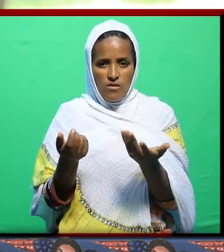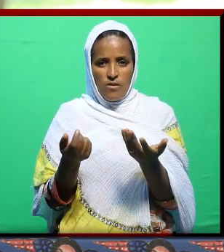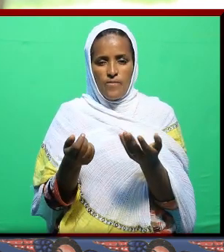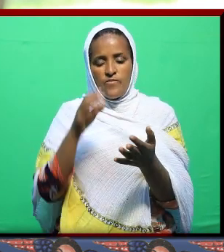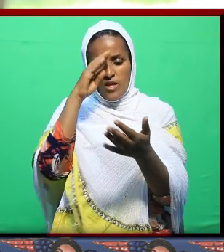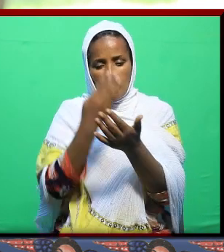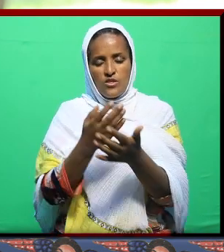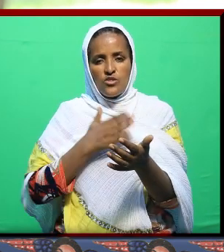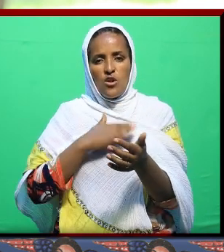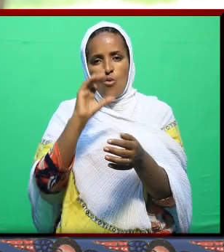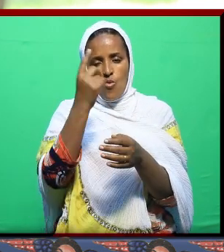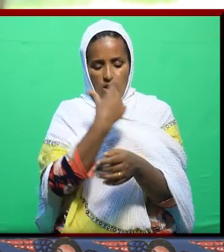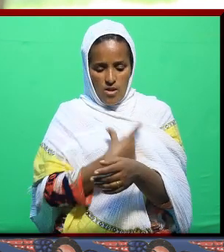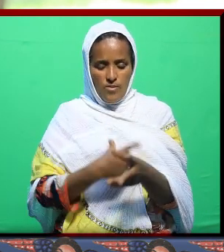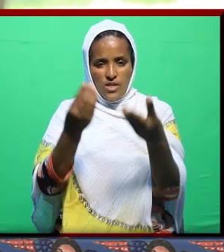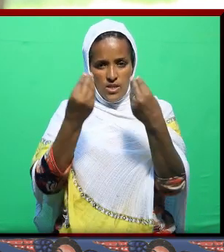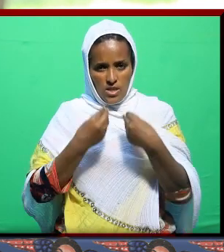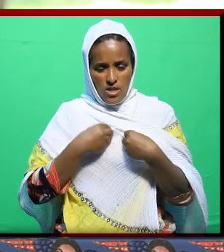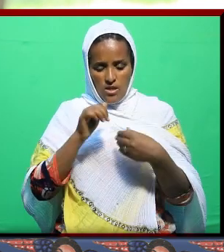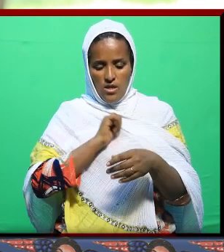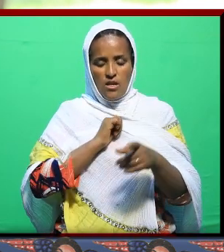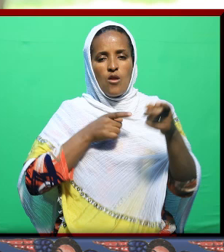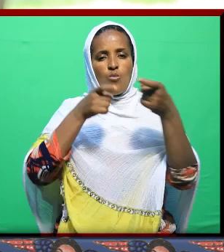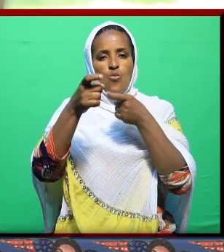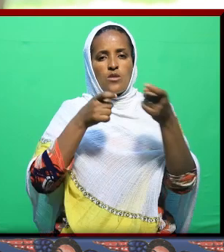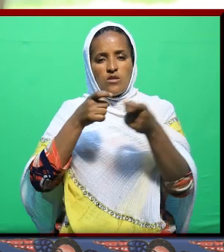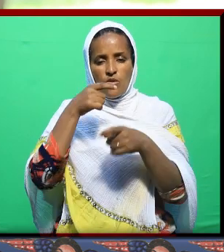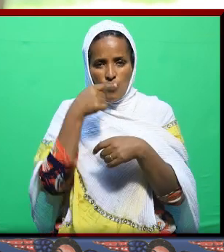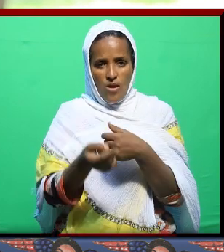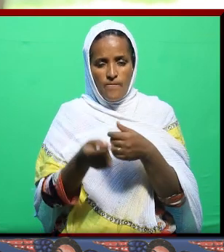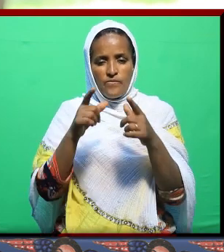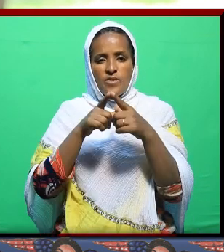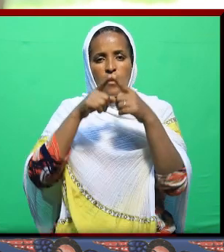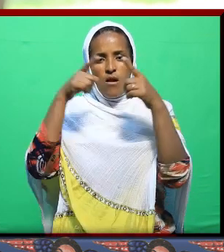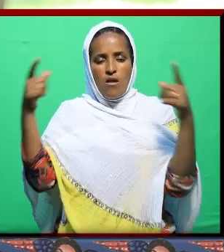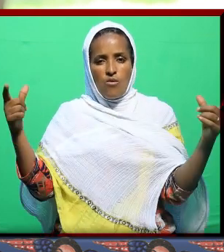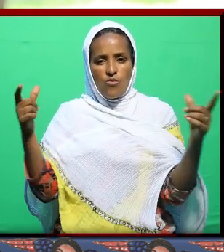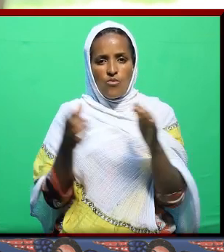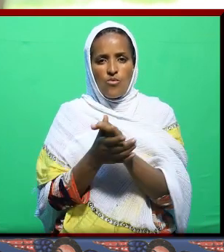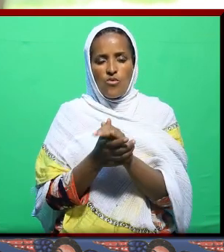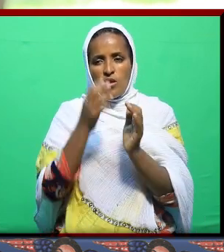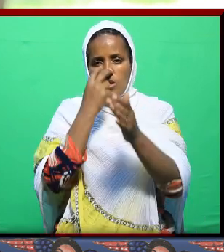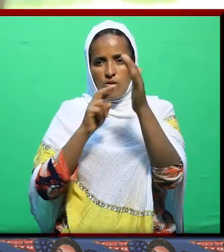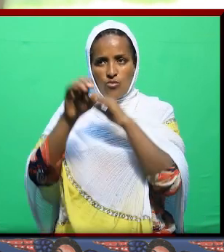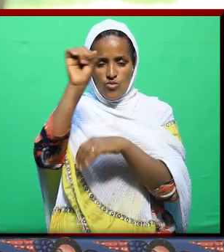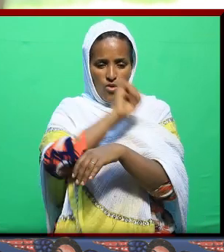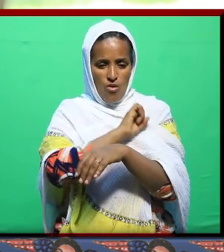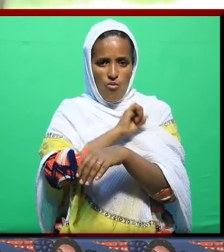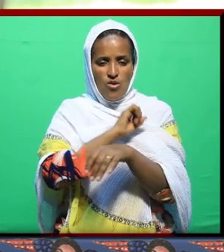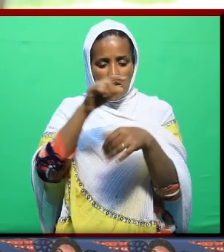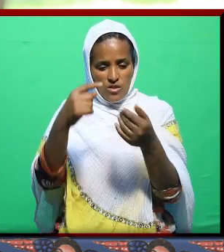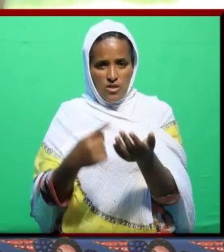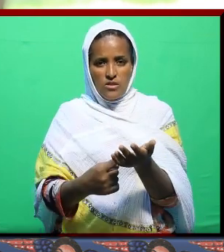አለበት። ልጅ ሆይ ልብህን ስጠኝ እኔ ልቆጣጠረው ይላል ታላቁ ነብዩ